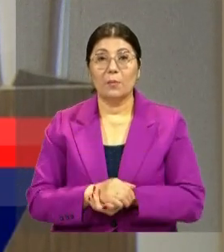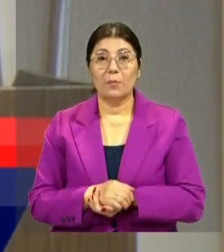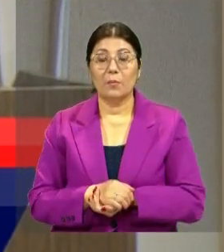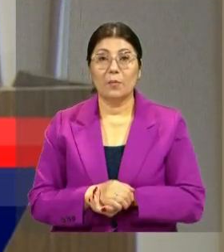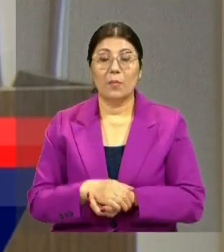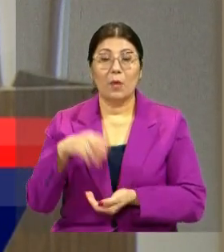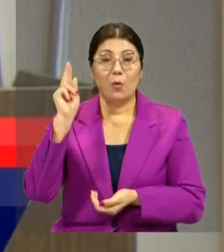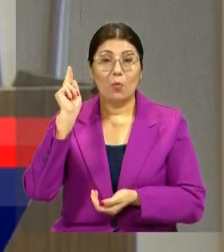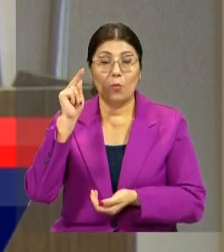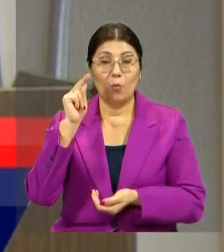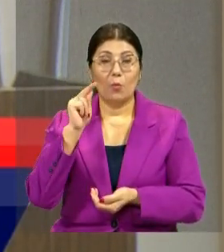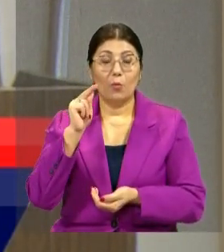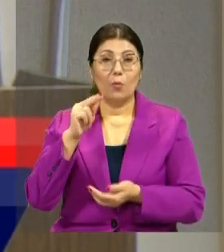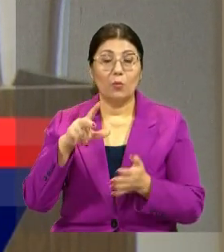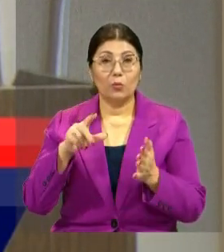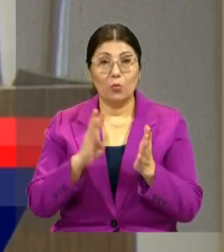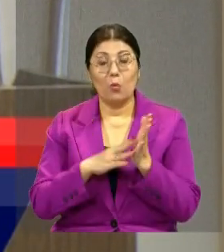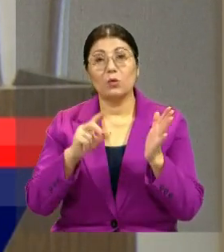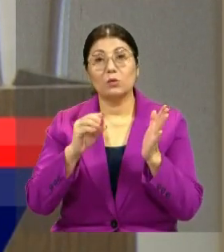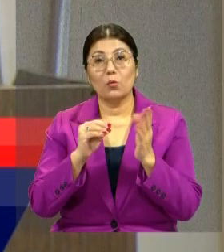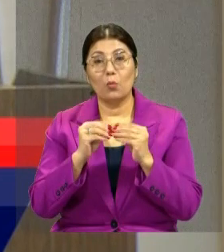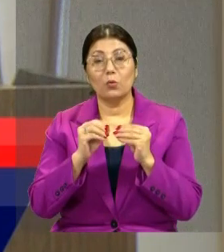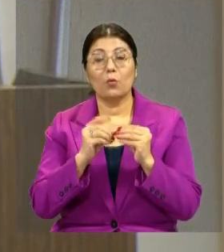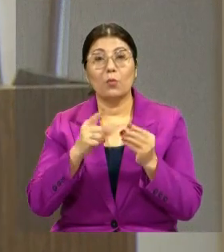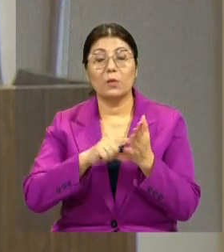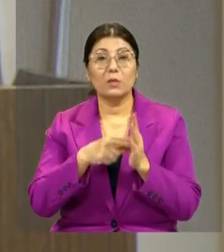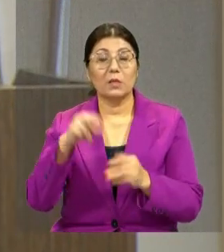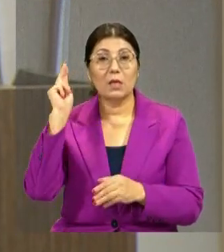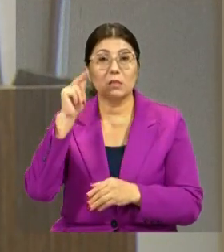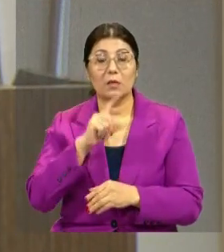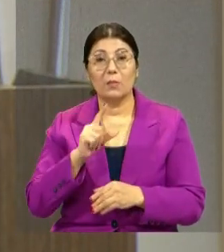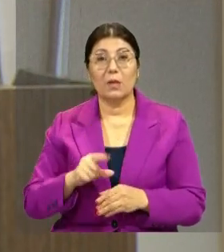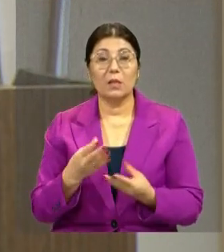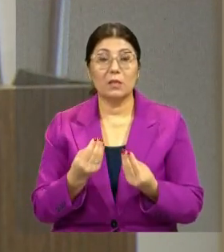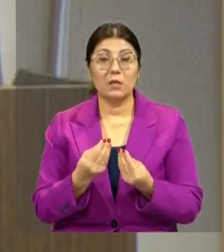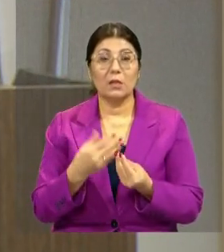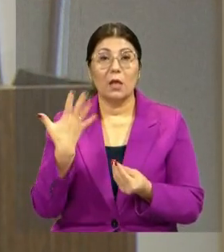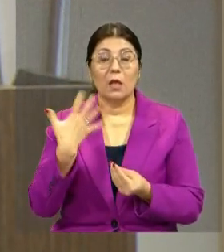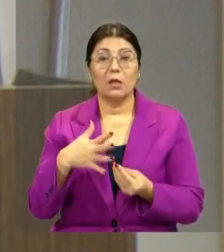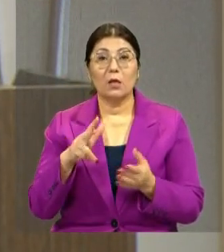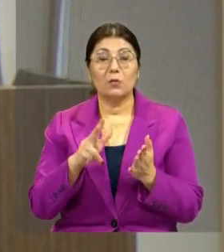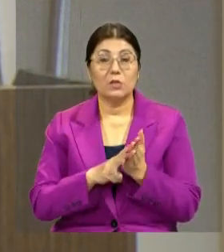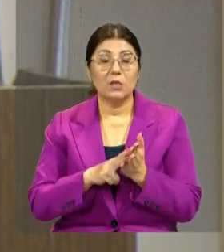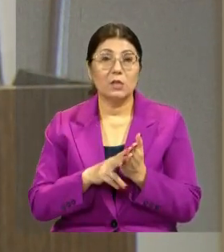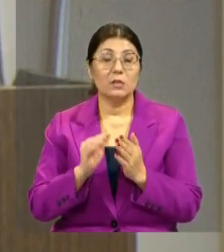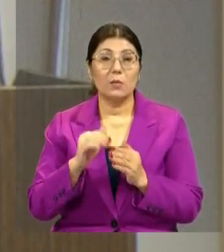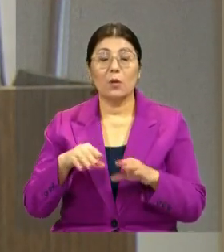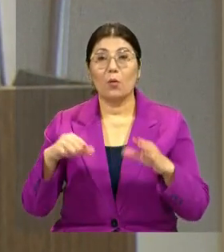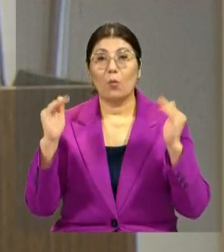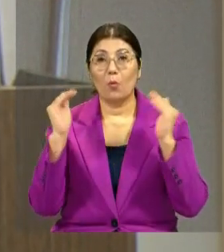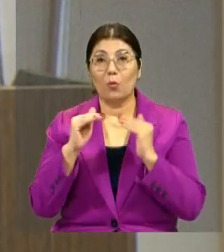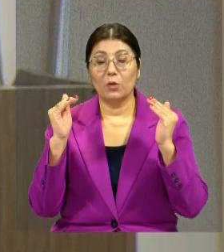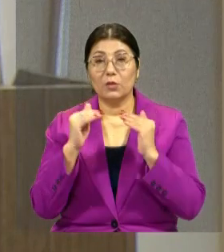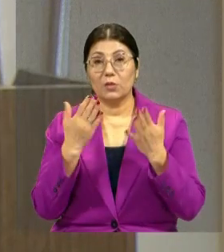мектепте оқыватқан 9-11 сыныптың балалары 24 және де 58 бұл колледж